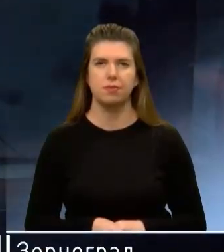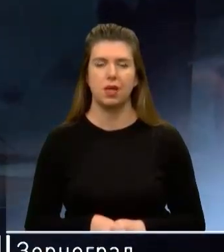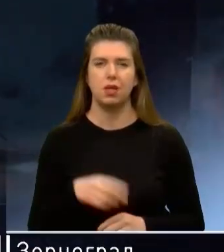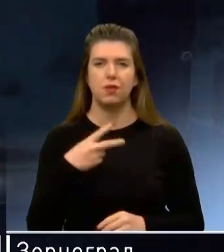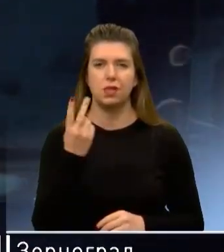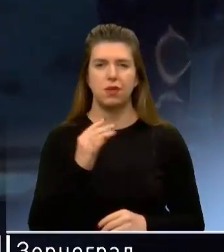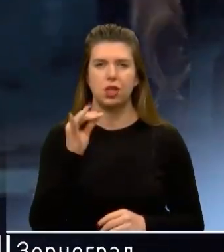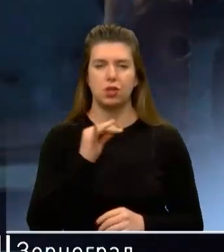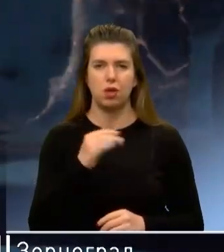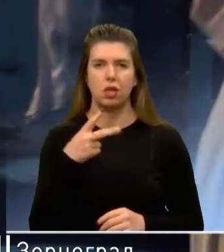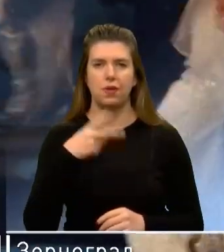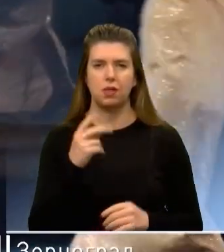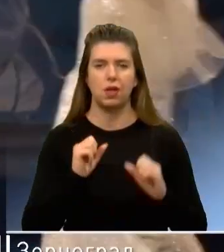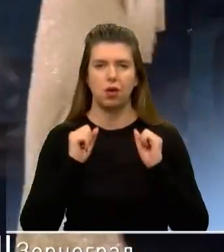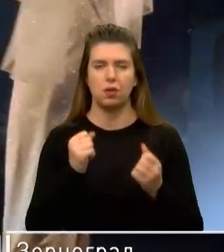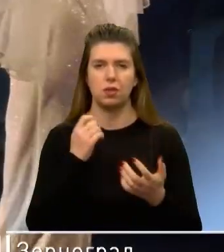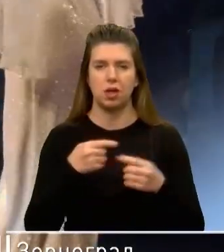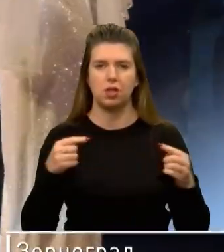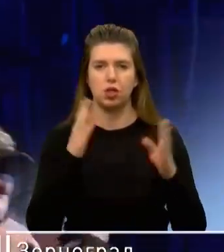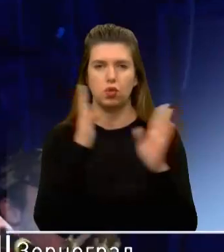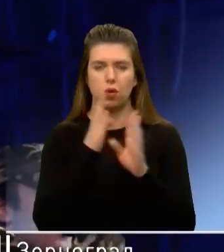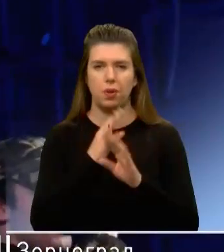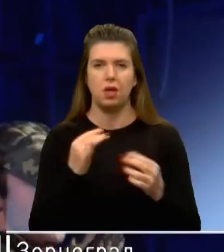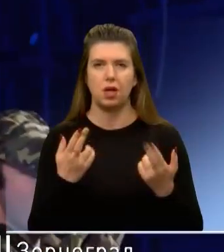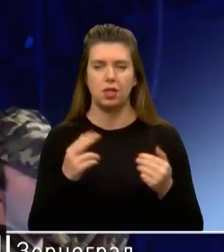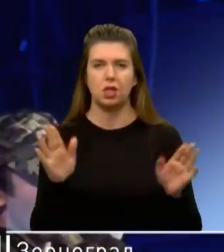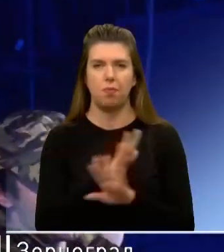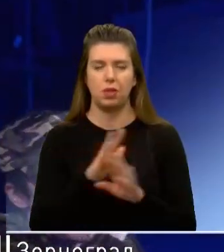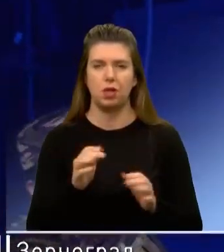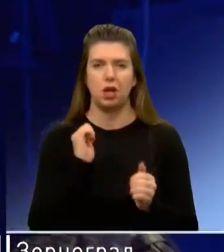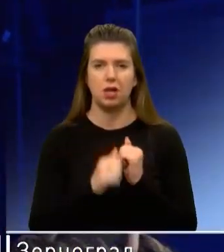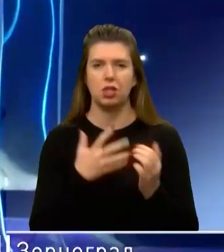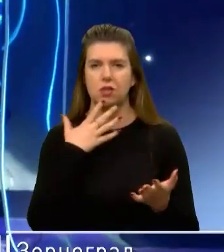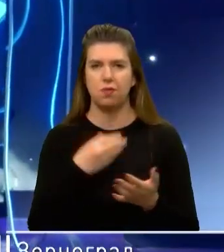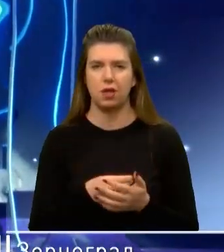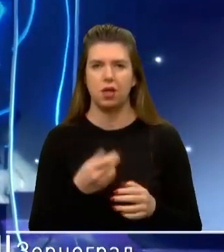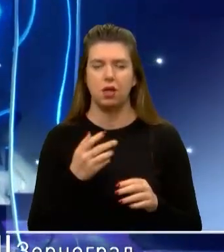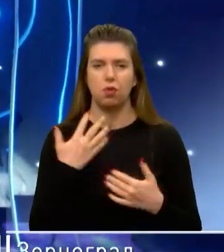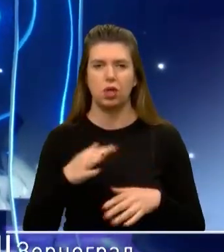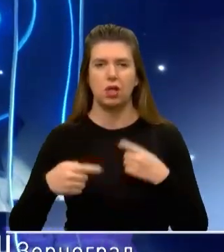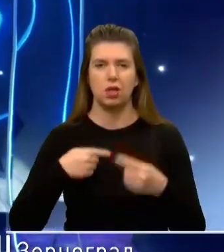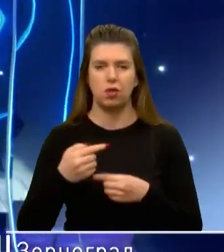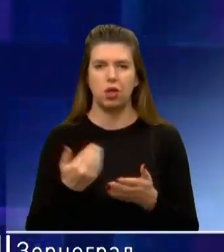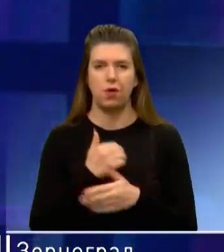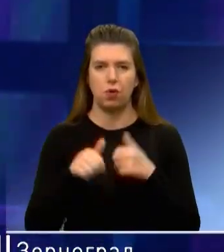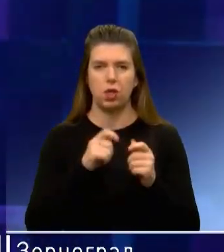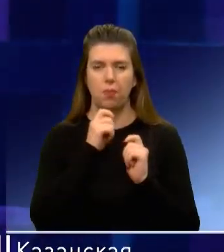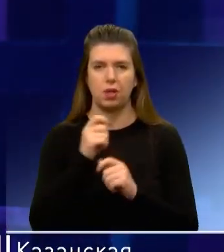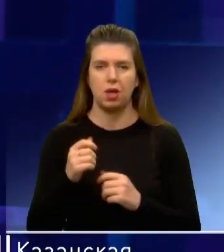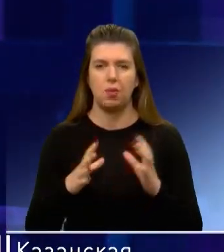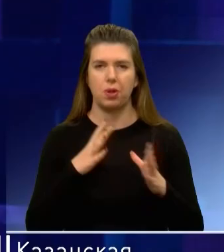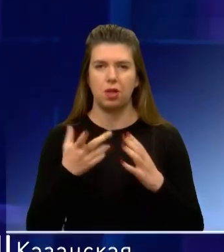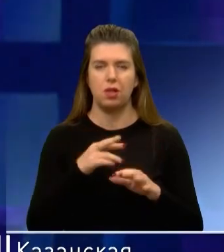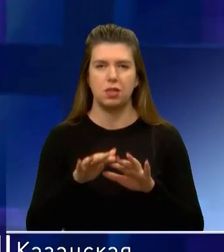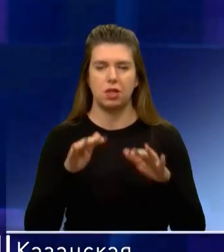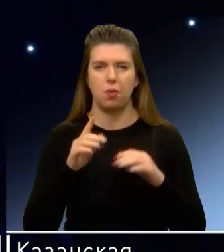22 истории 22 героя с разными судьбами и конечно песни у каждого своя такой же традиционный новогодний подарок приготовил для